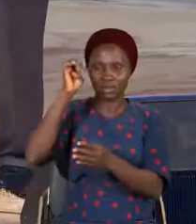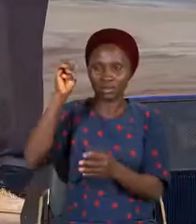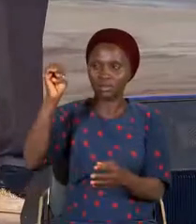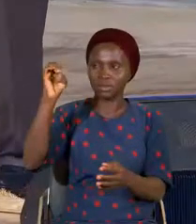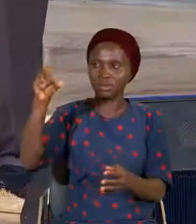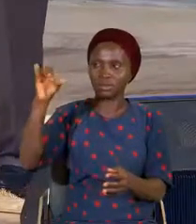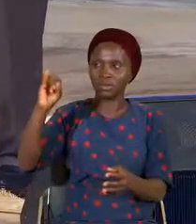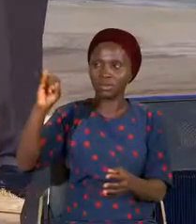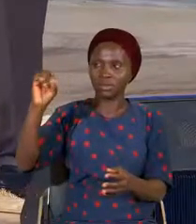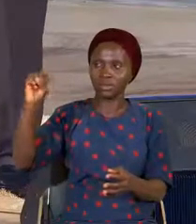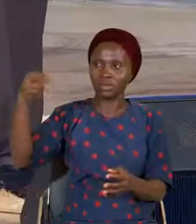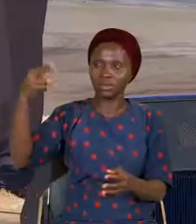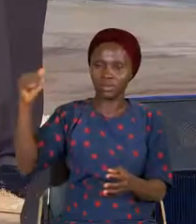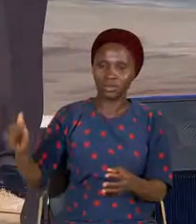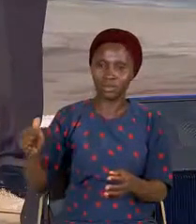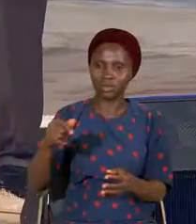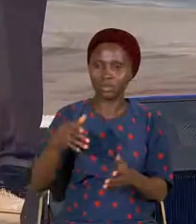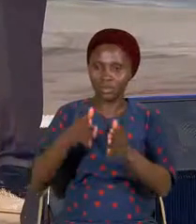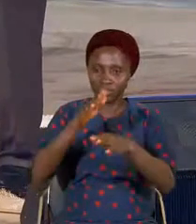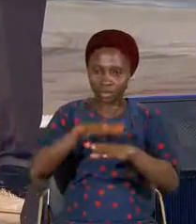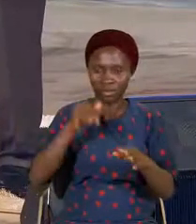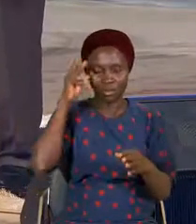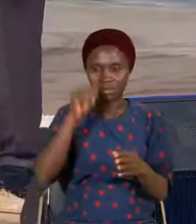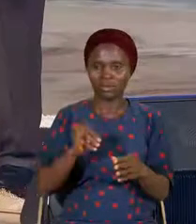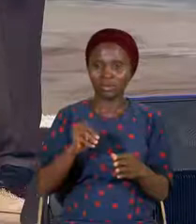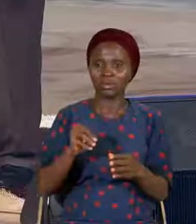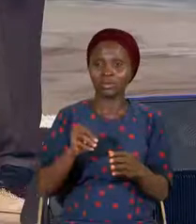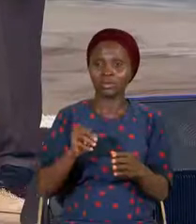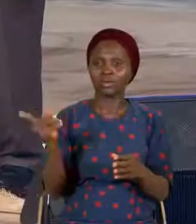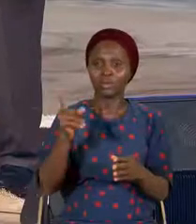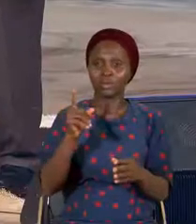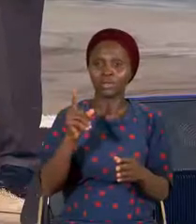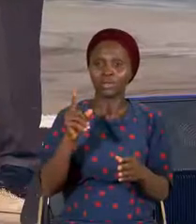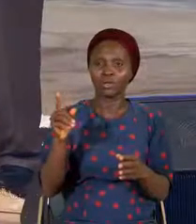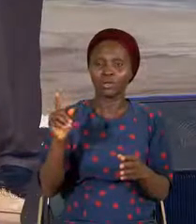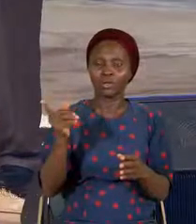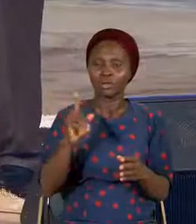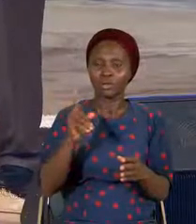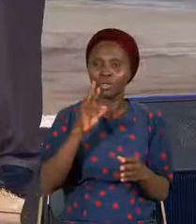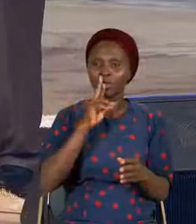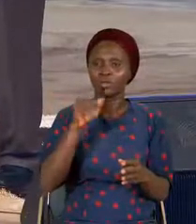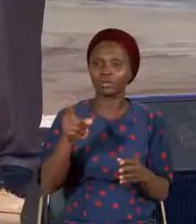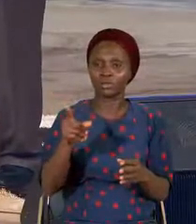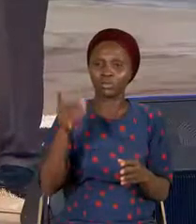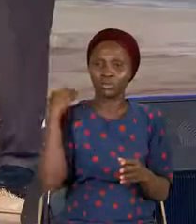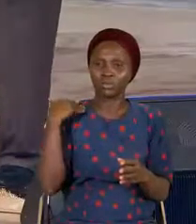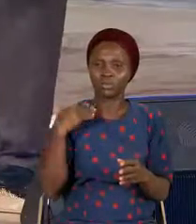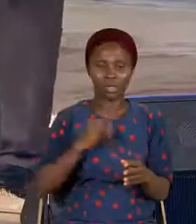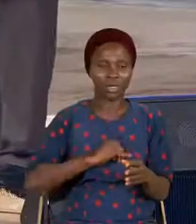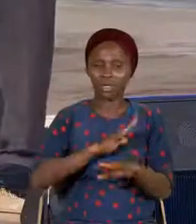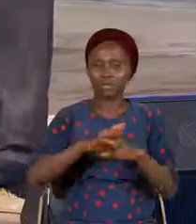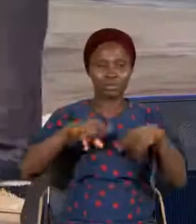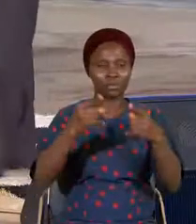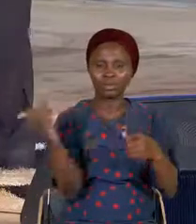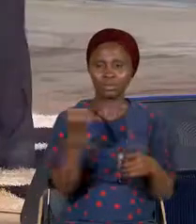Élisée dit, Géasi, il dit, mais voici, où étais-tu? Je n'étais nulle part. Tu n'es allé